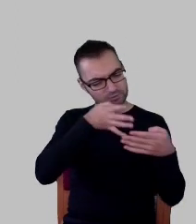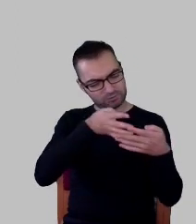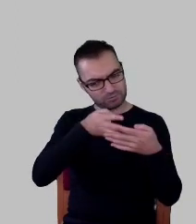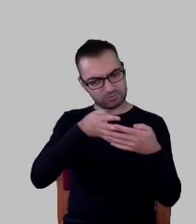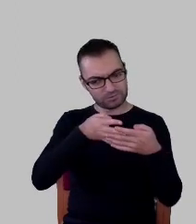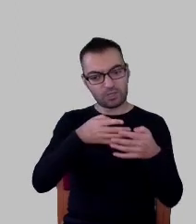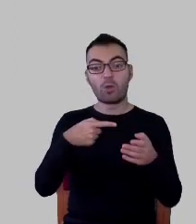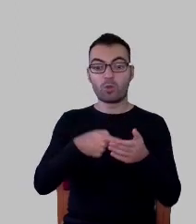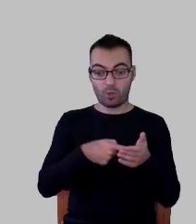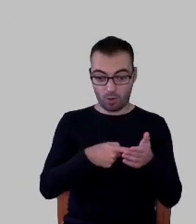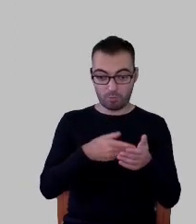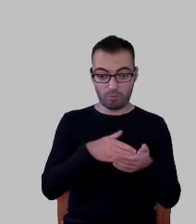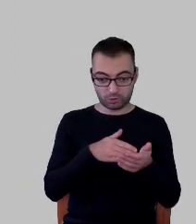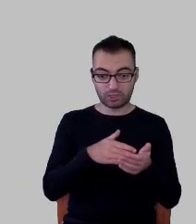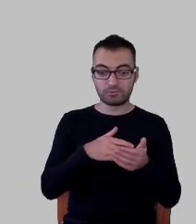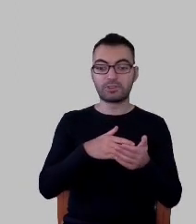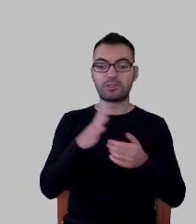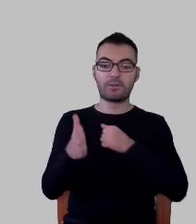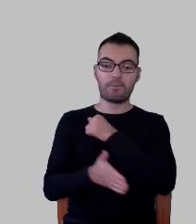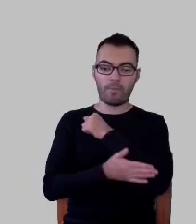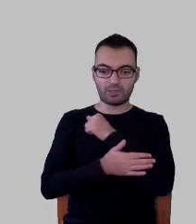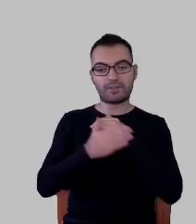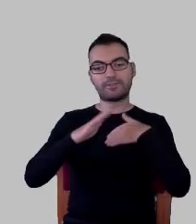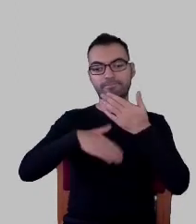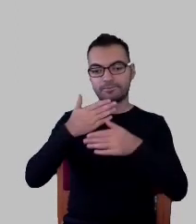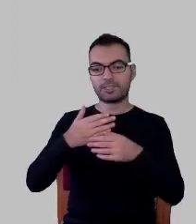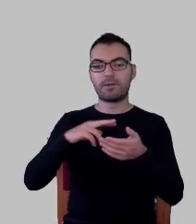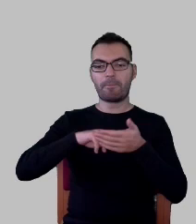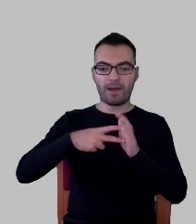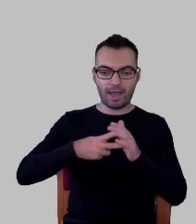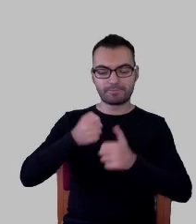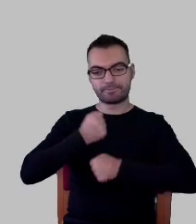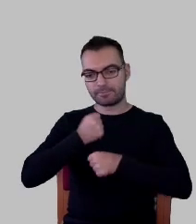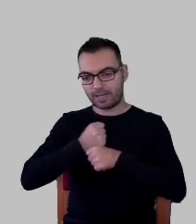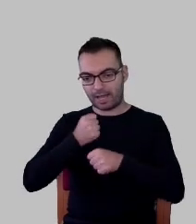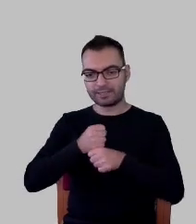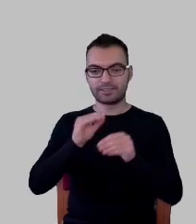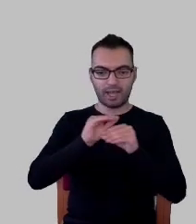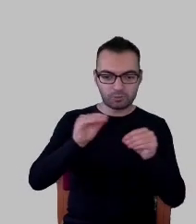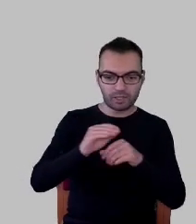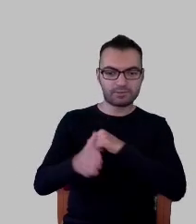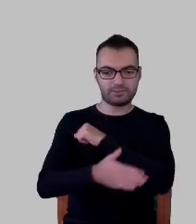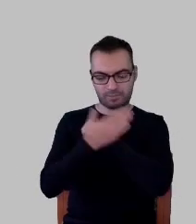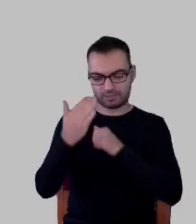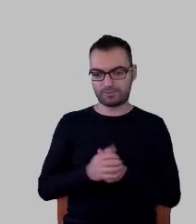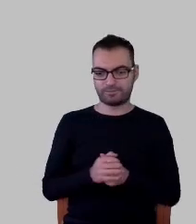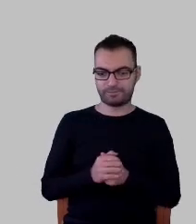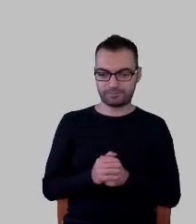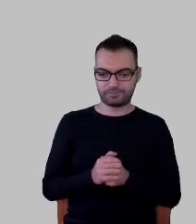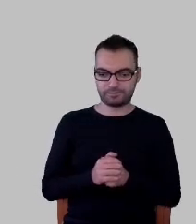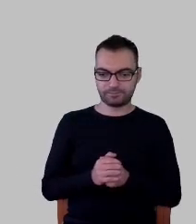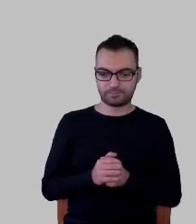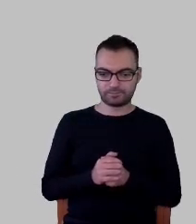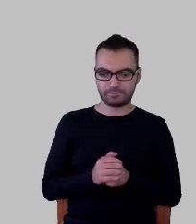stała się ona podstawą do odpowiedniego zaplanowania tej interwencji, tych działań, jakie w systemie oświaty są możliwe i powinny być